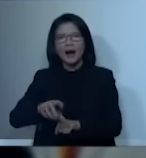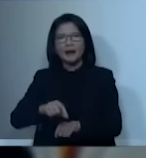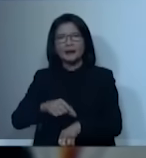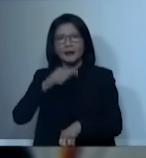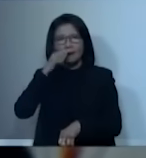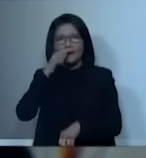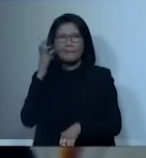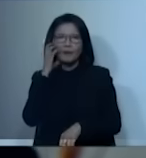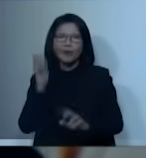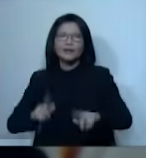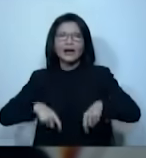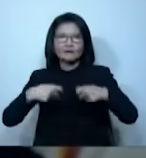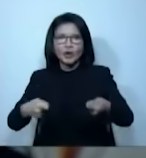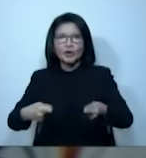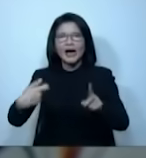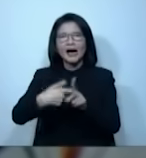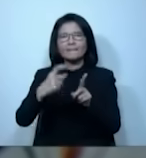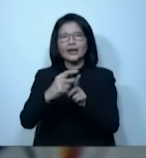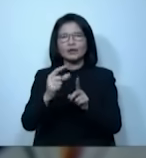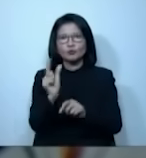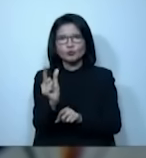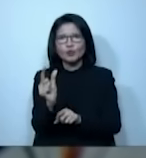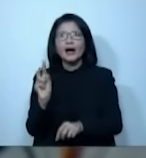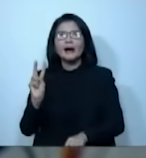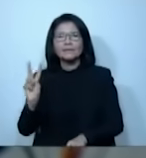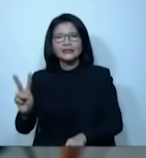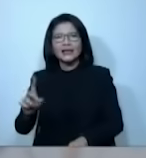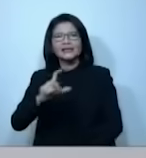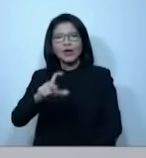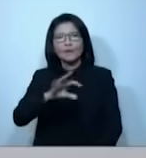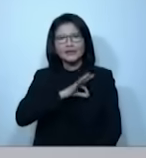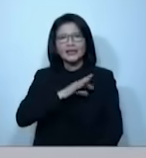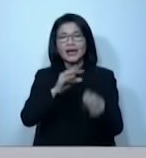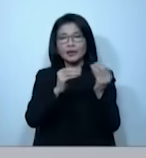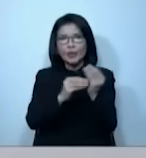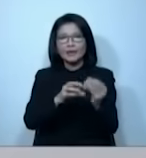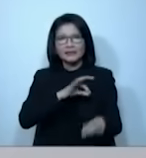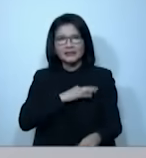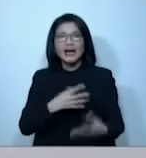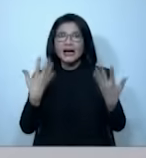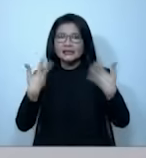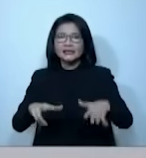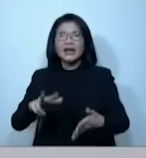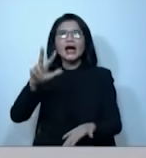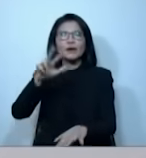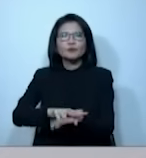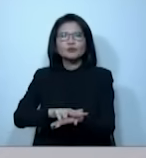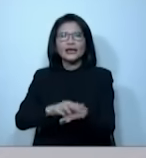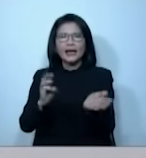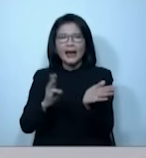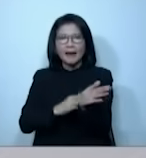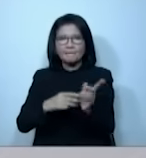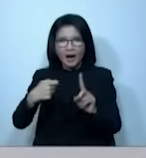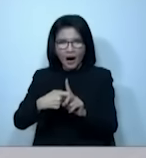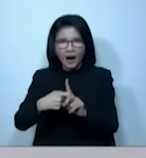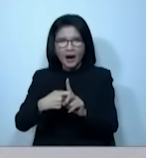ke KPU sebagai Pasangan calon presiden calon wakil presiden sesudah keputusan MK dan